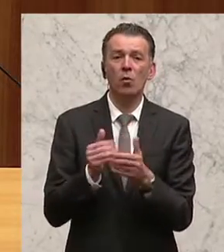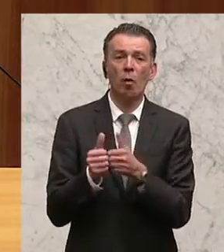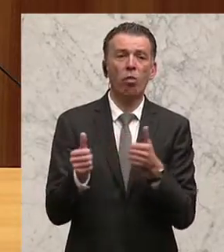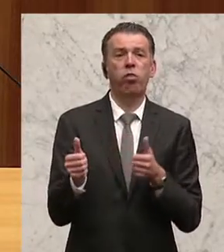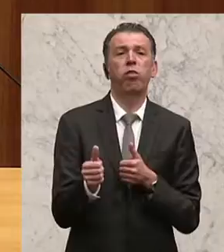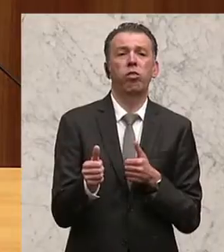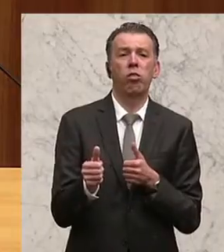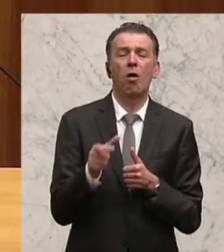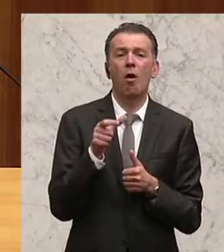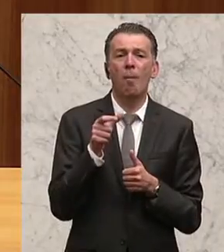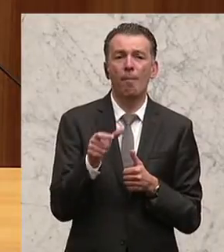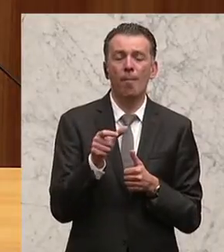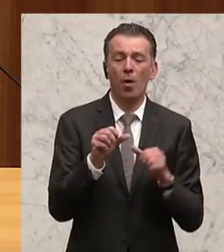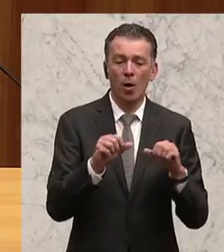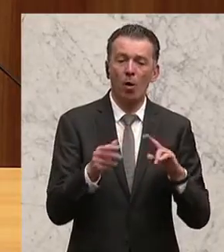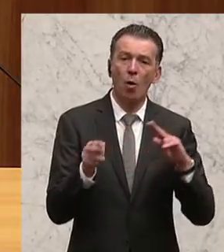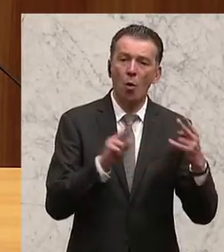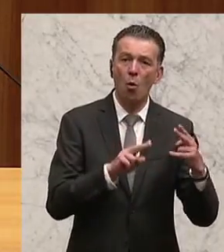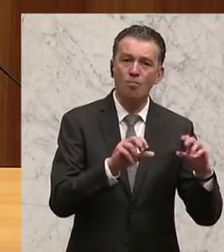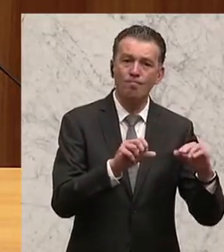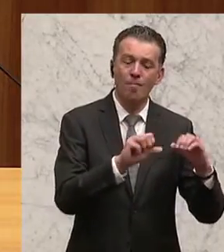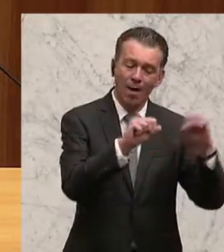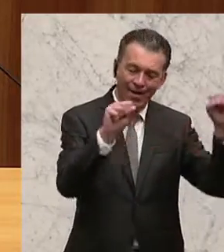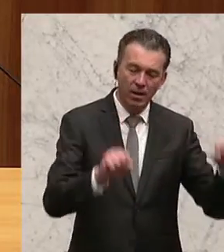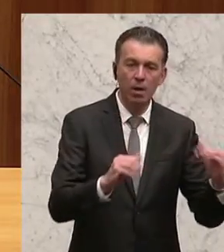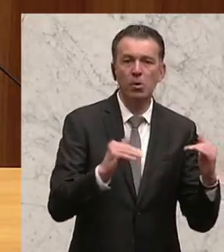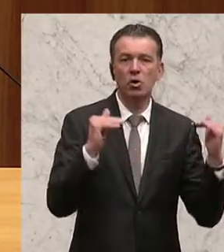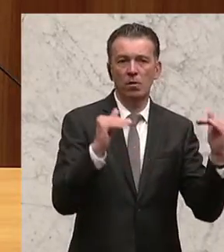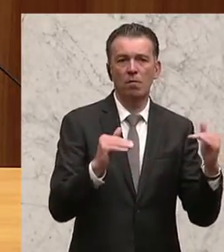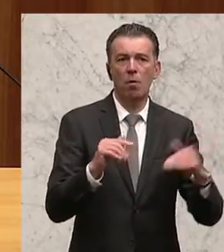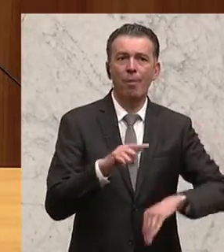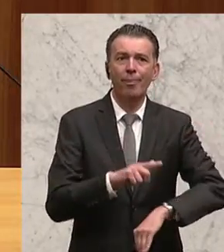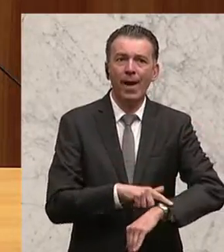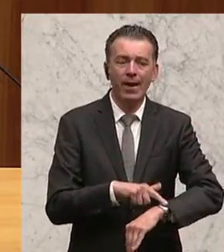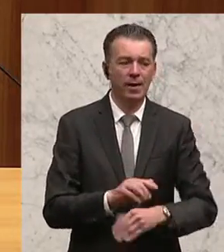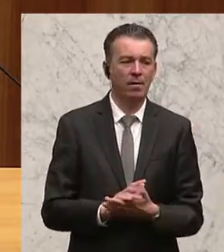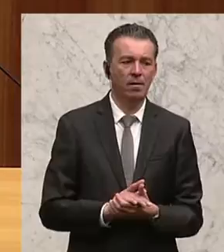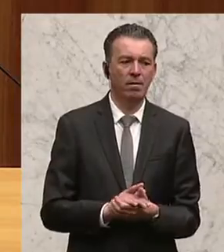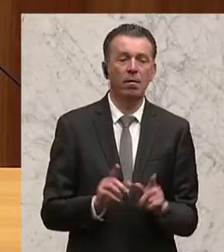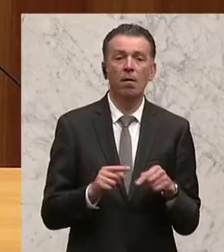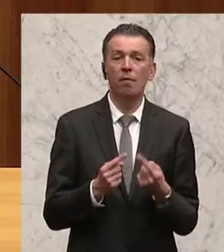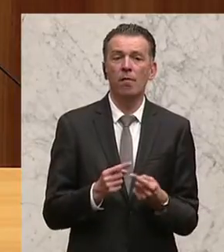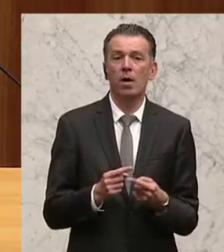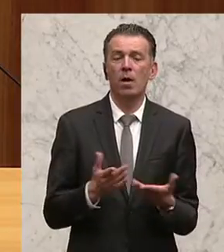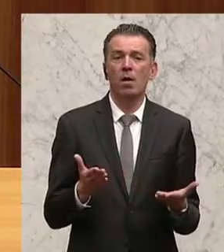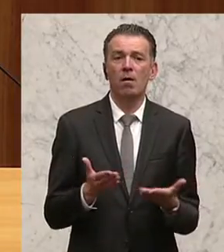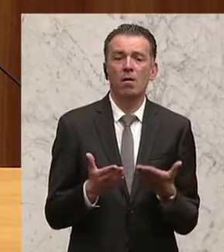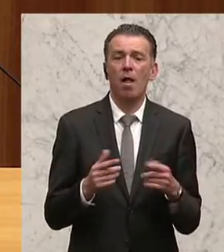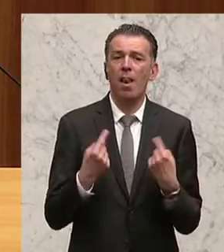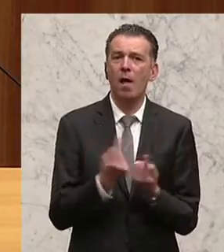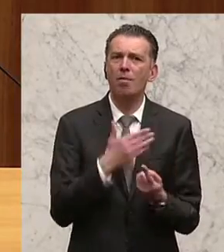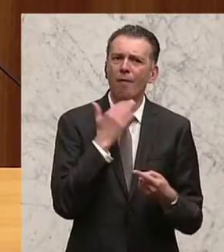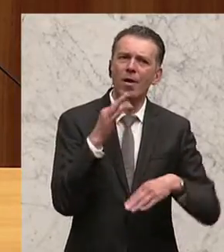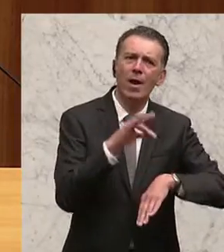darum geht, diesen Beruf zu akademisieren. Das ist dringend notwendig aus mehreren Gründen. Wir sind ein sehr ärztelastiges